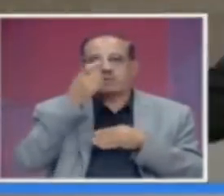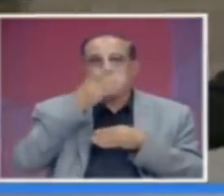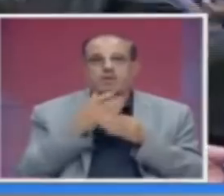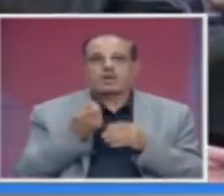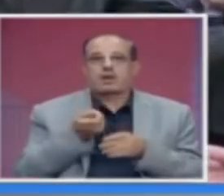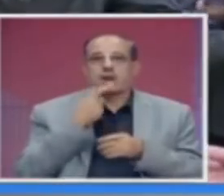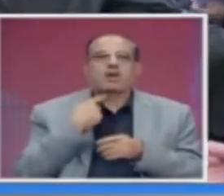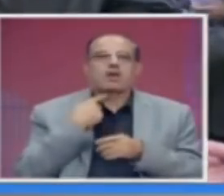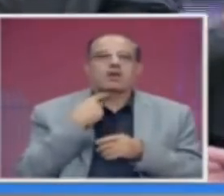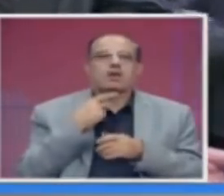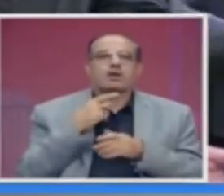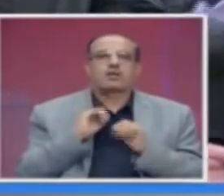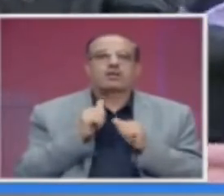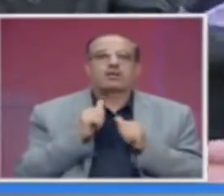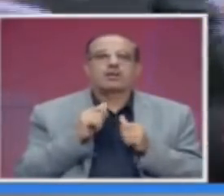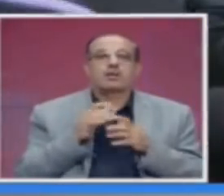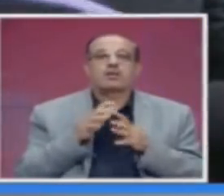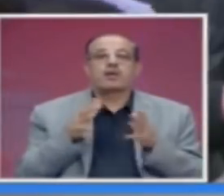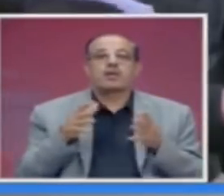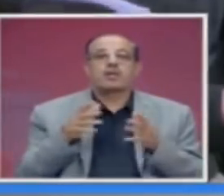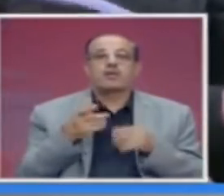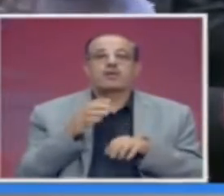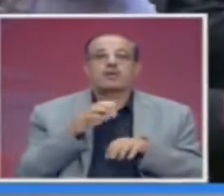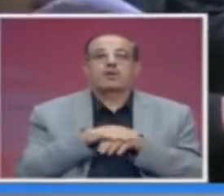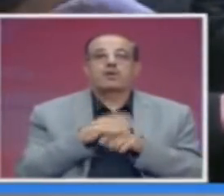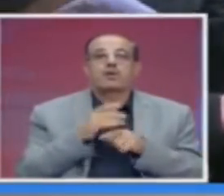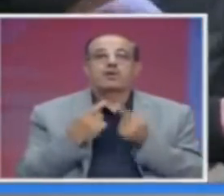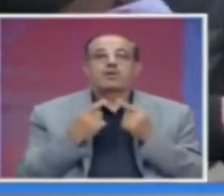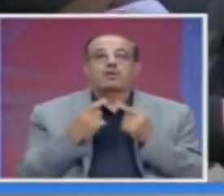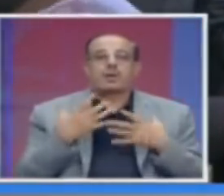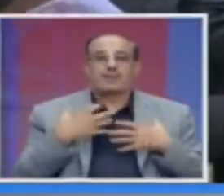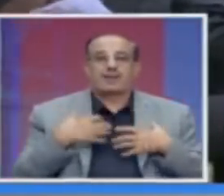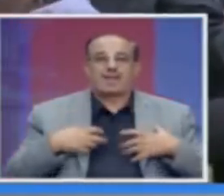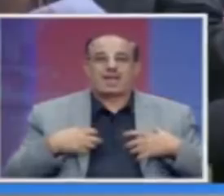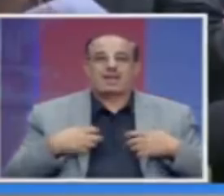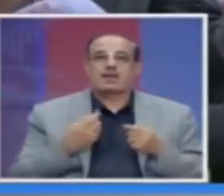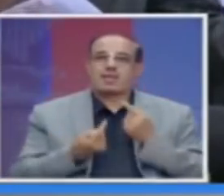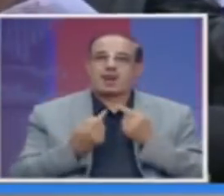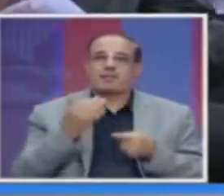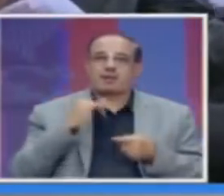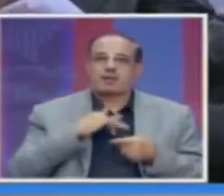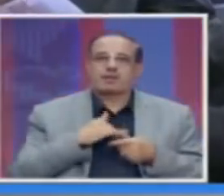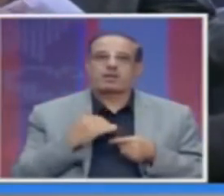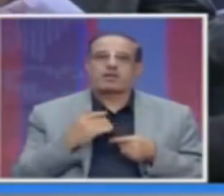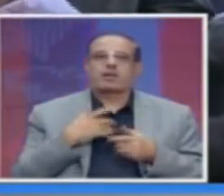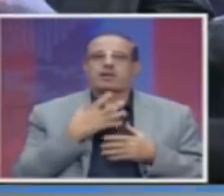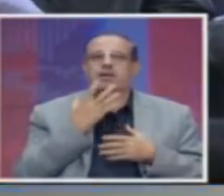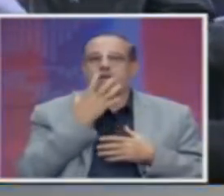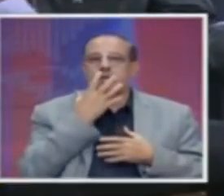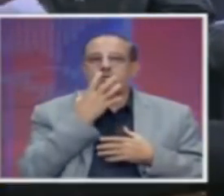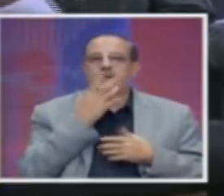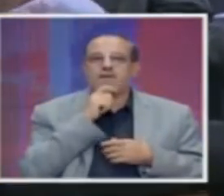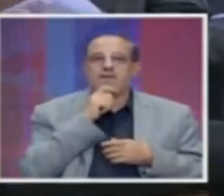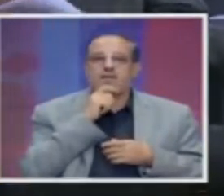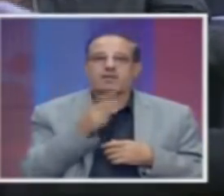بيان المستشفى أن علاج عريقات يشكل تحديا كبيرا، خاصة وأنه خضع لزراعة رئة تؤثر على